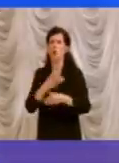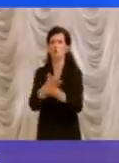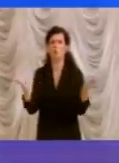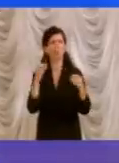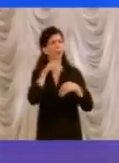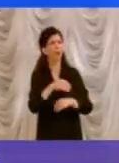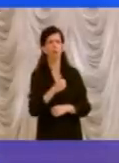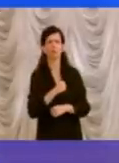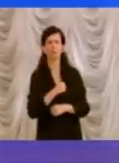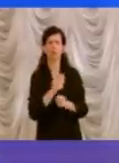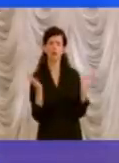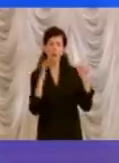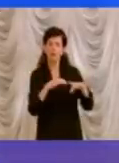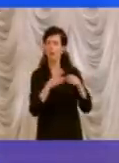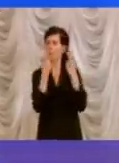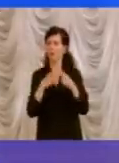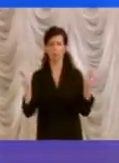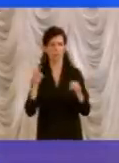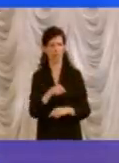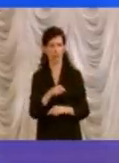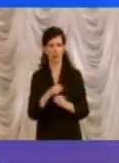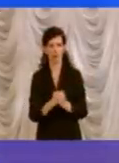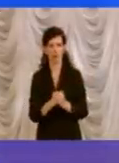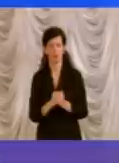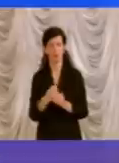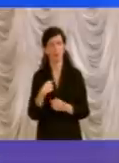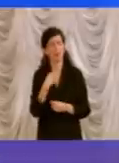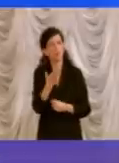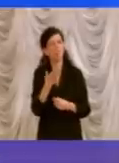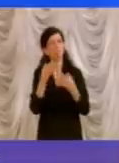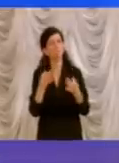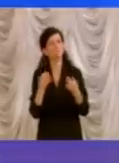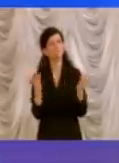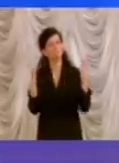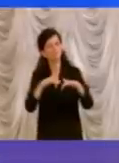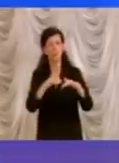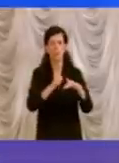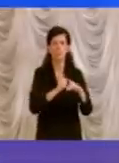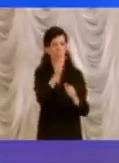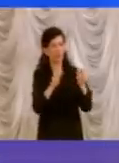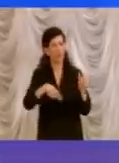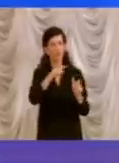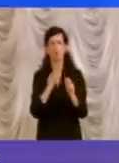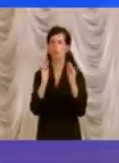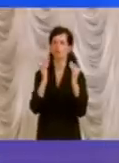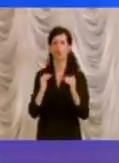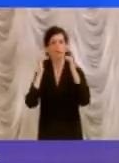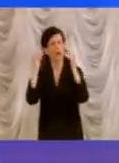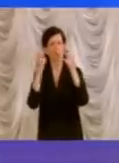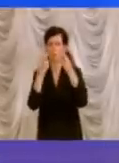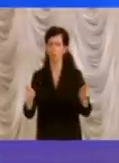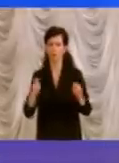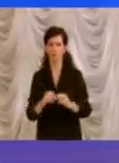non con siamo parti non consentiamo party privati a giovani a persone adulte il